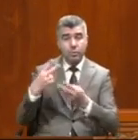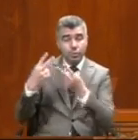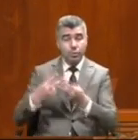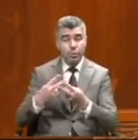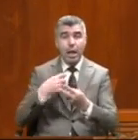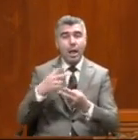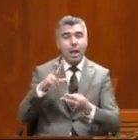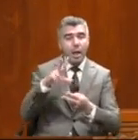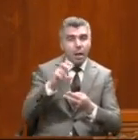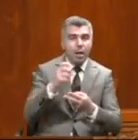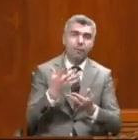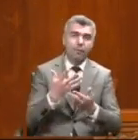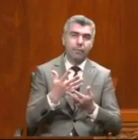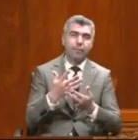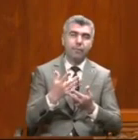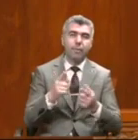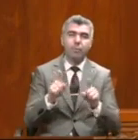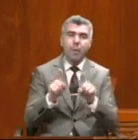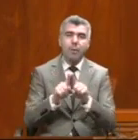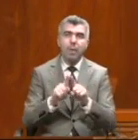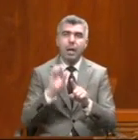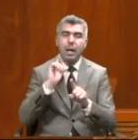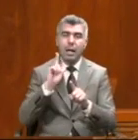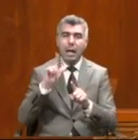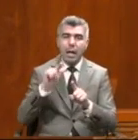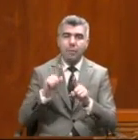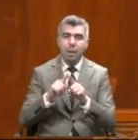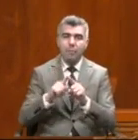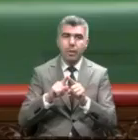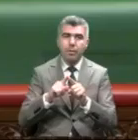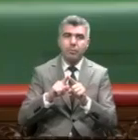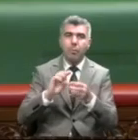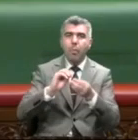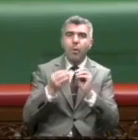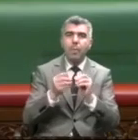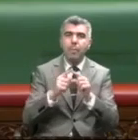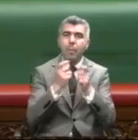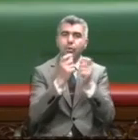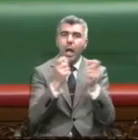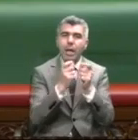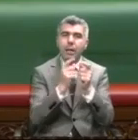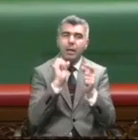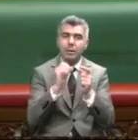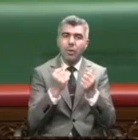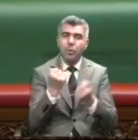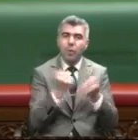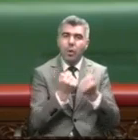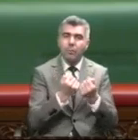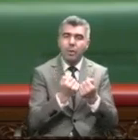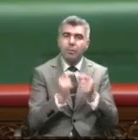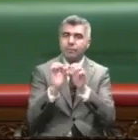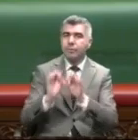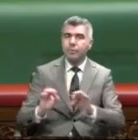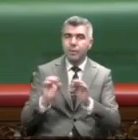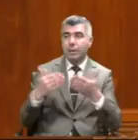عارفين كانوا عندنا كانت عندنا منصه محتشمه لصناعه السيارات واليوم ولات عندنا منصه